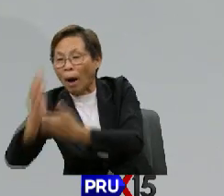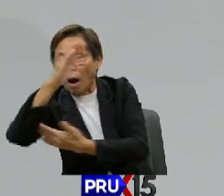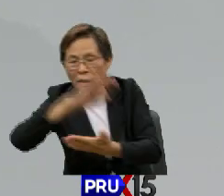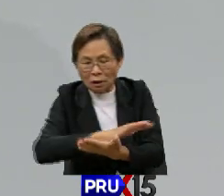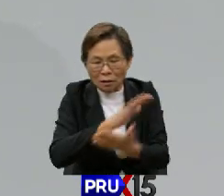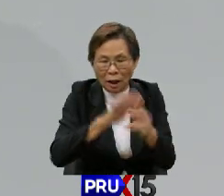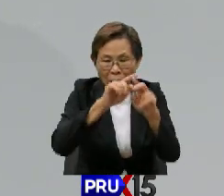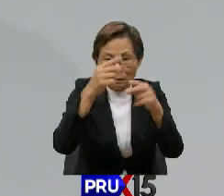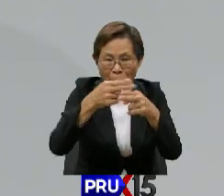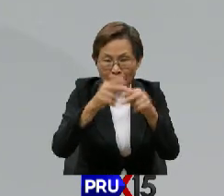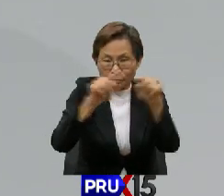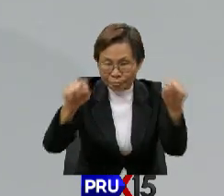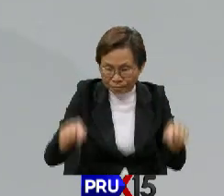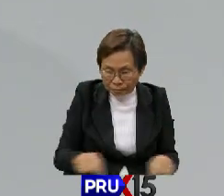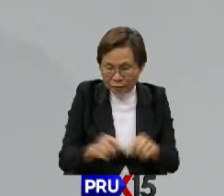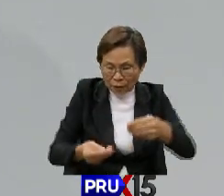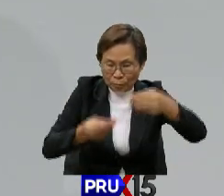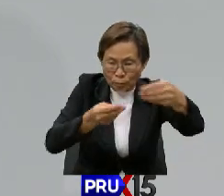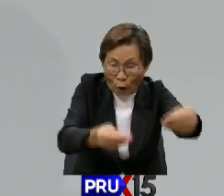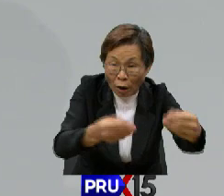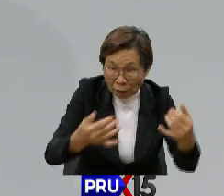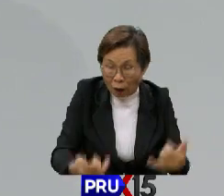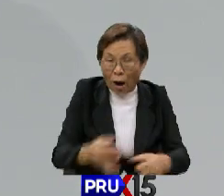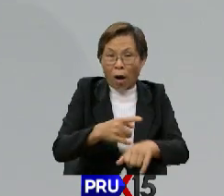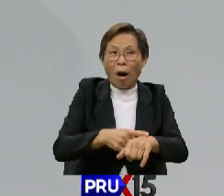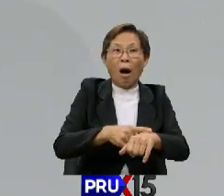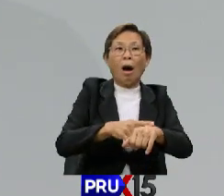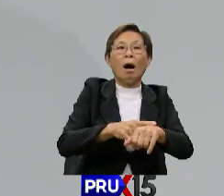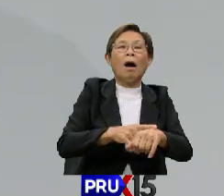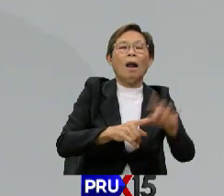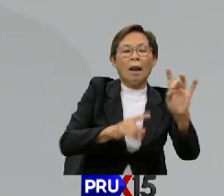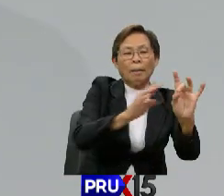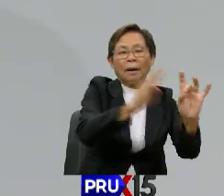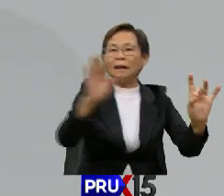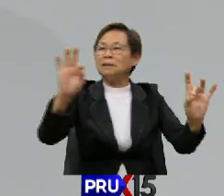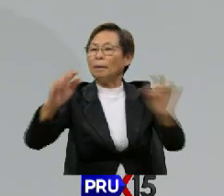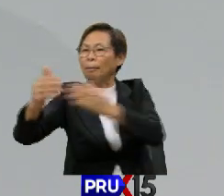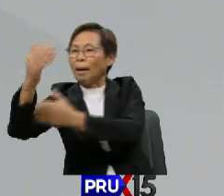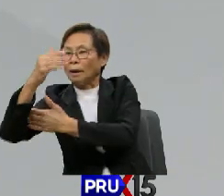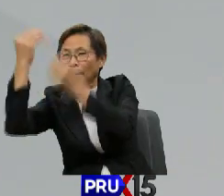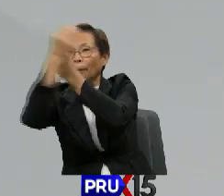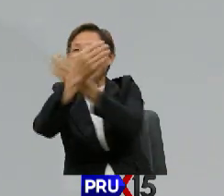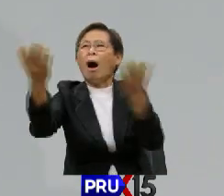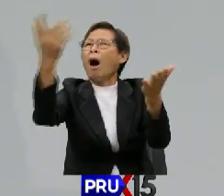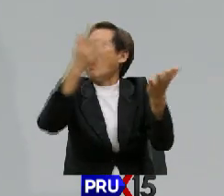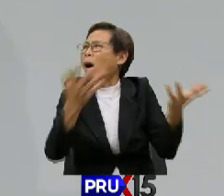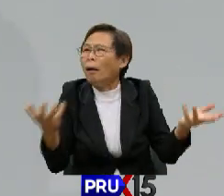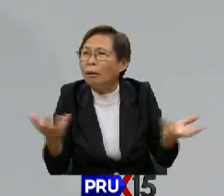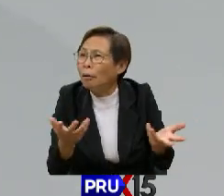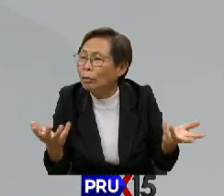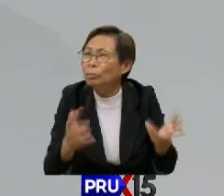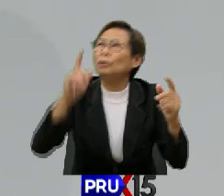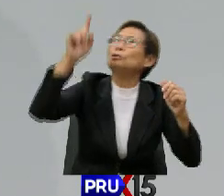akan diserahkan di pusat penamaan calon, dan pada ketika ini untuk ruang 8 sehingga 9 pagi ini kami akan bawakan gambaran bagaimana dari